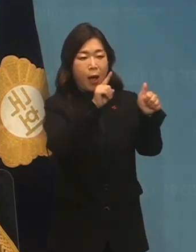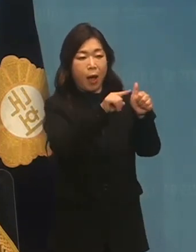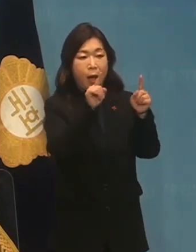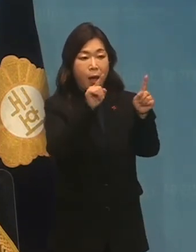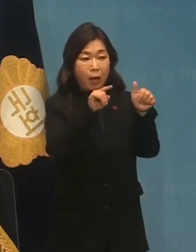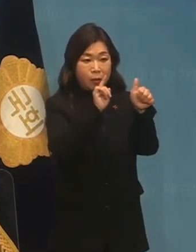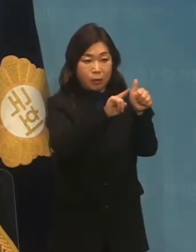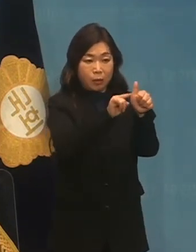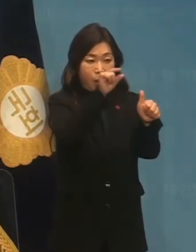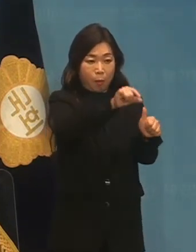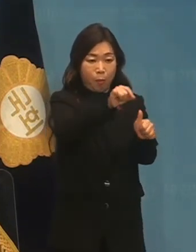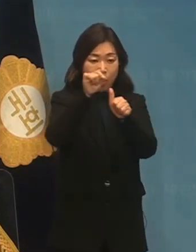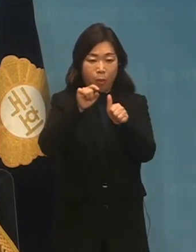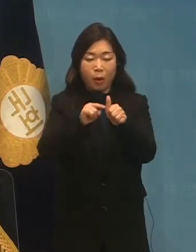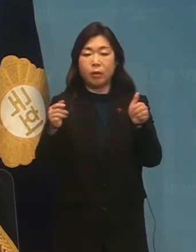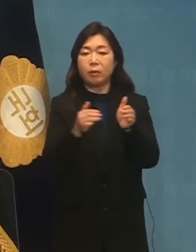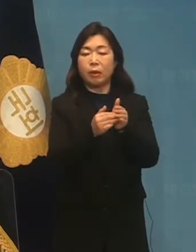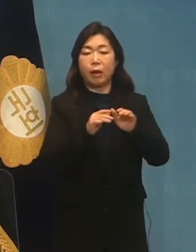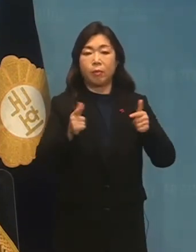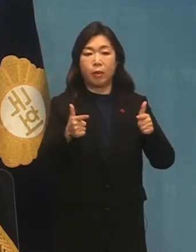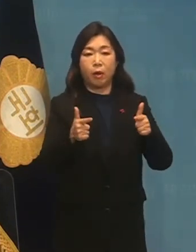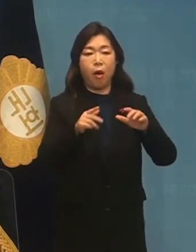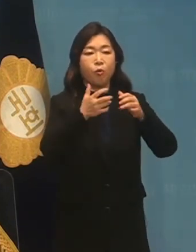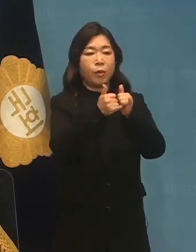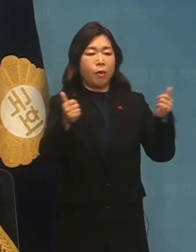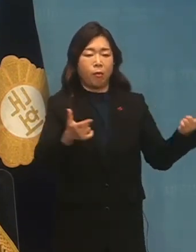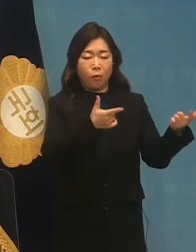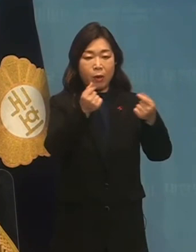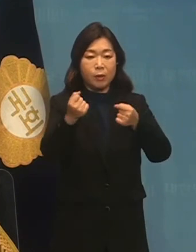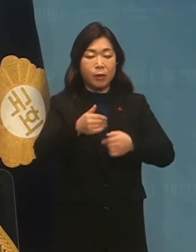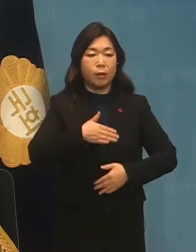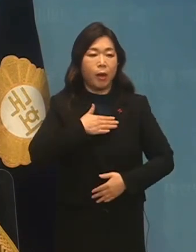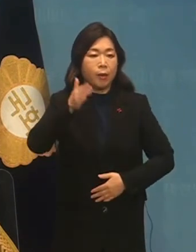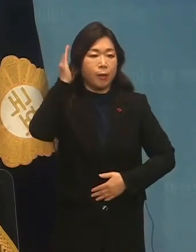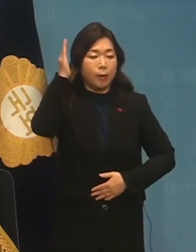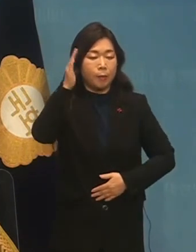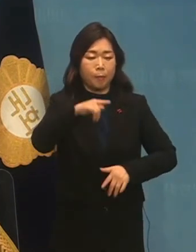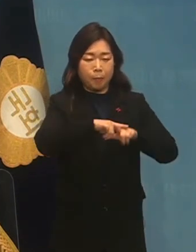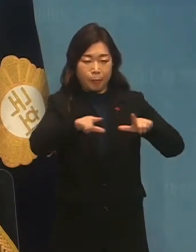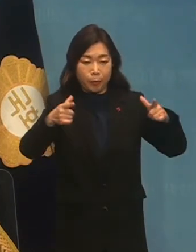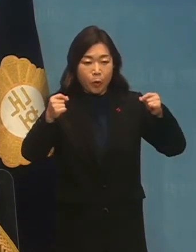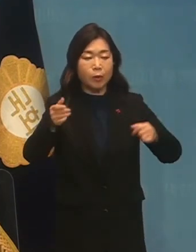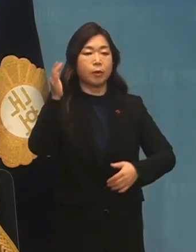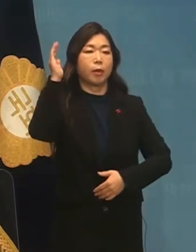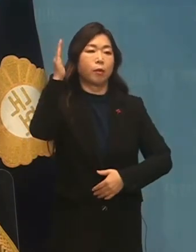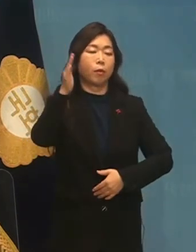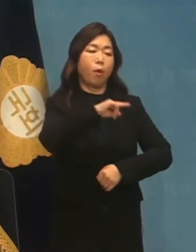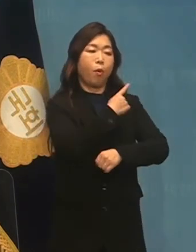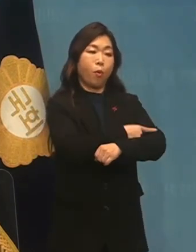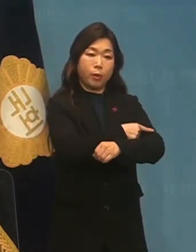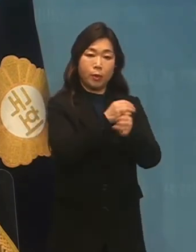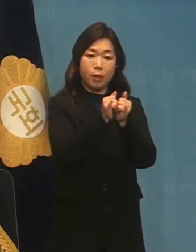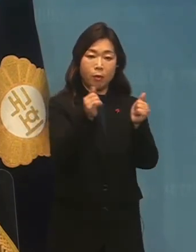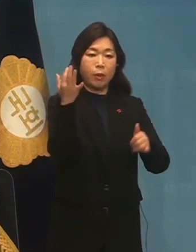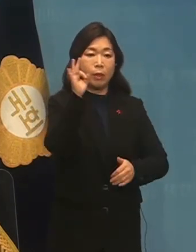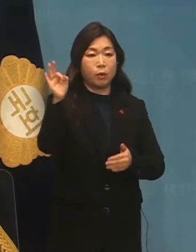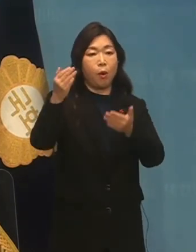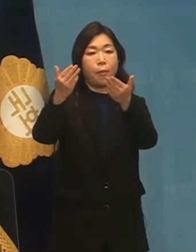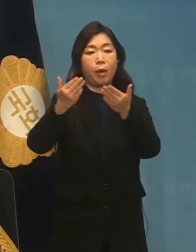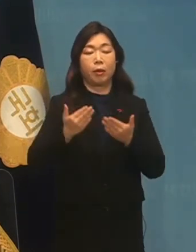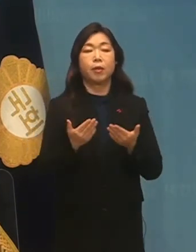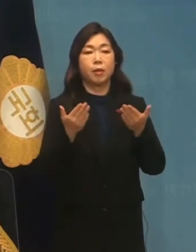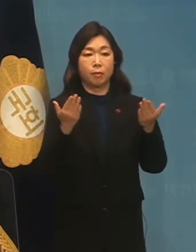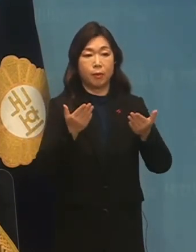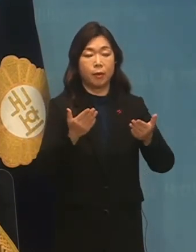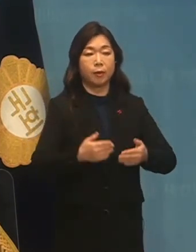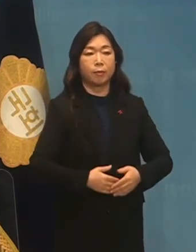일이 아닙니다. 국민 모두가 자신의 목소리를 평등하게 내어 주권자로 인정받는